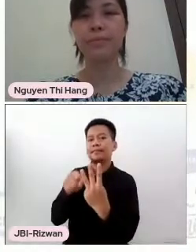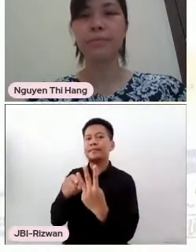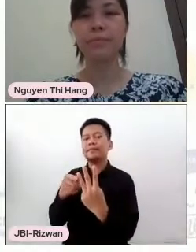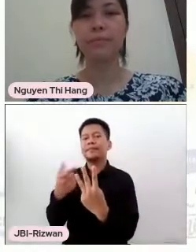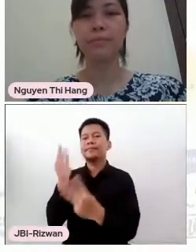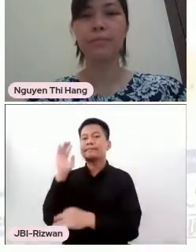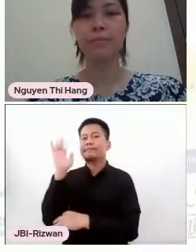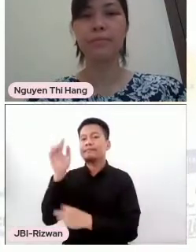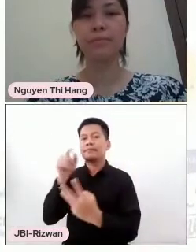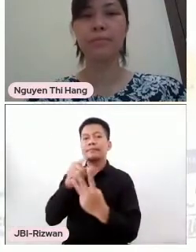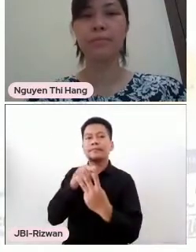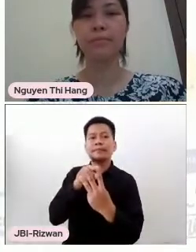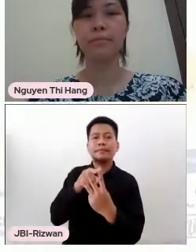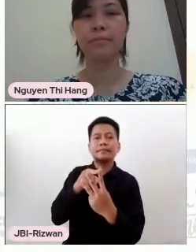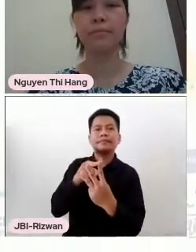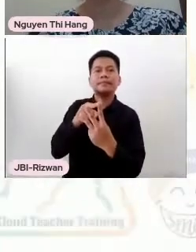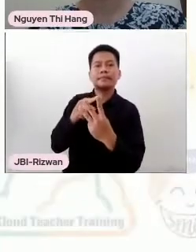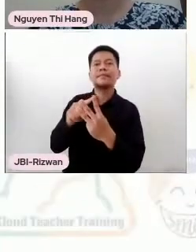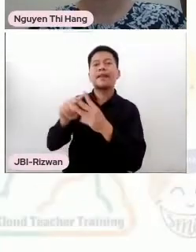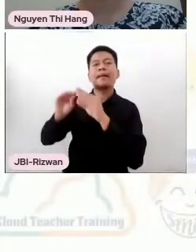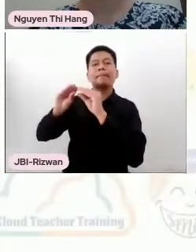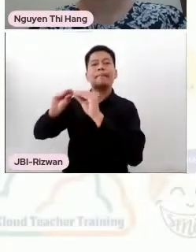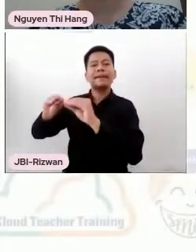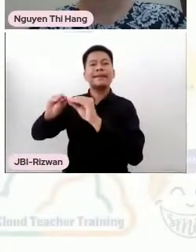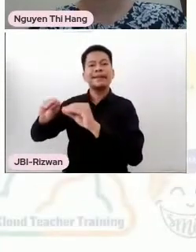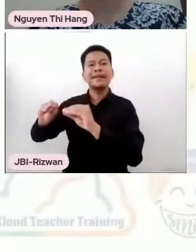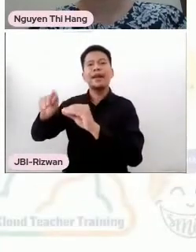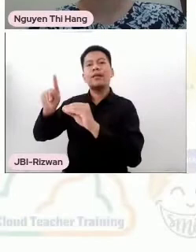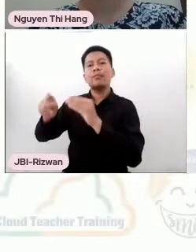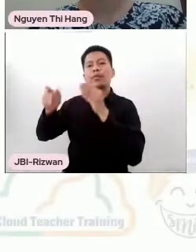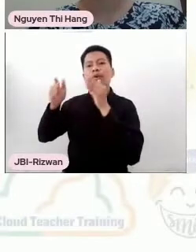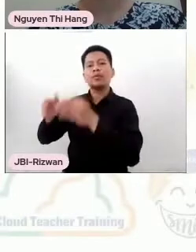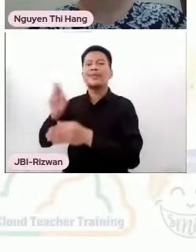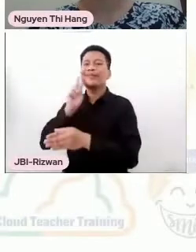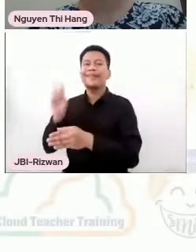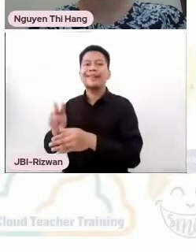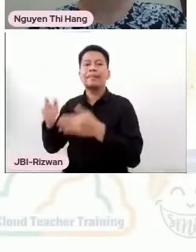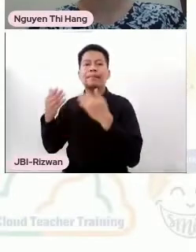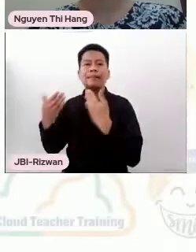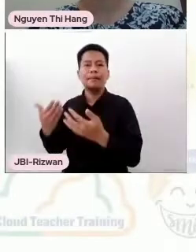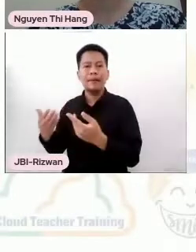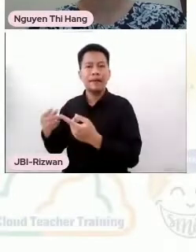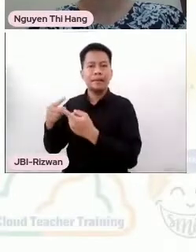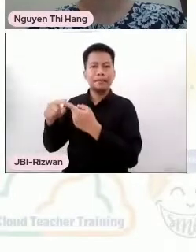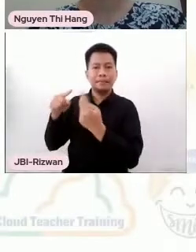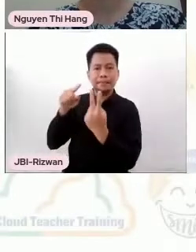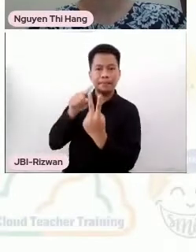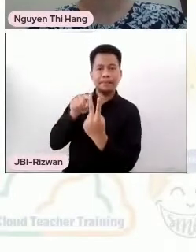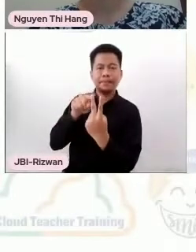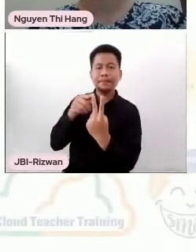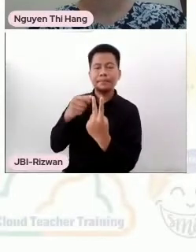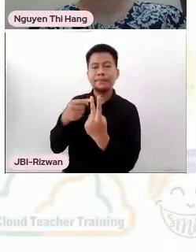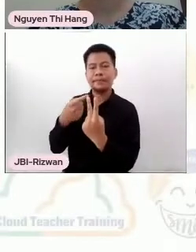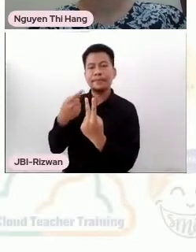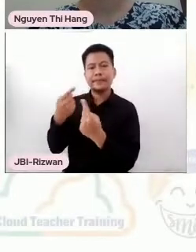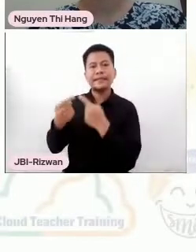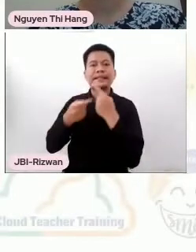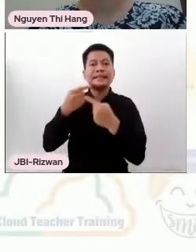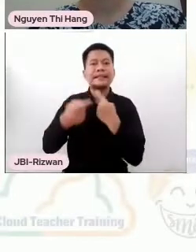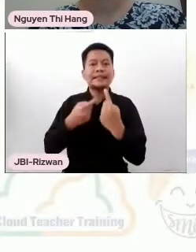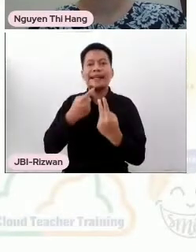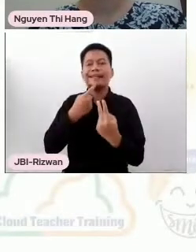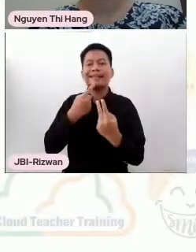bagaimana penyelenggaraan pendidikan berkebutuhan khusus di Vietnam, kemudian bagaimana dia akan bercerita situasi